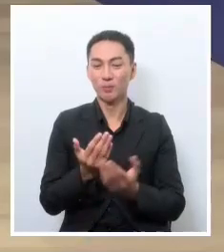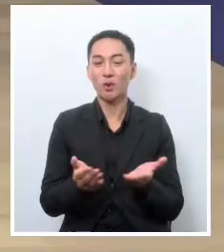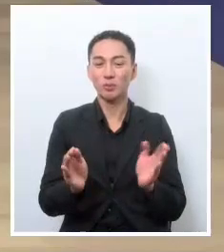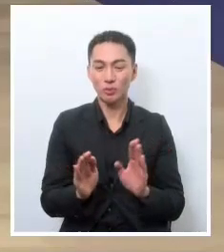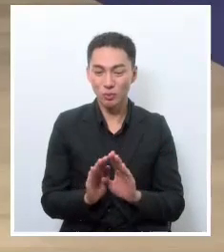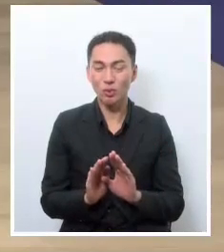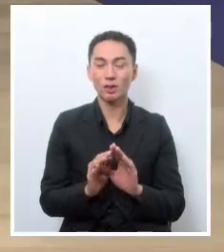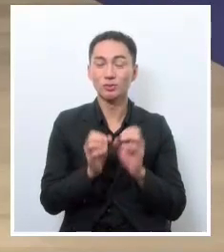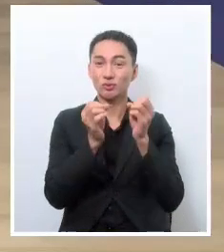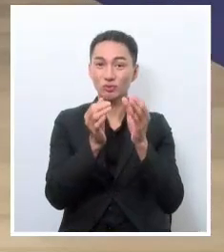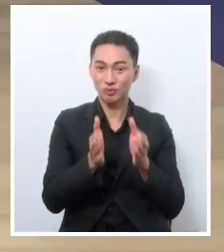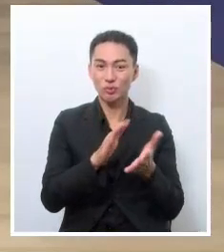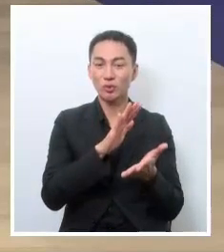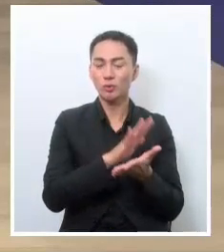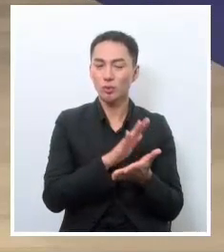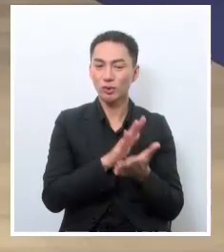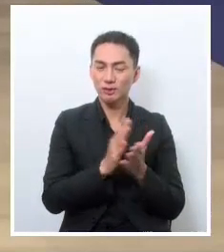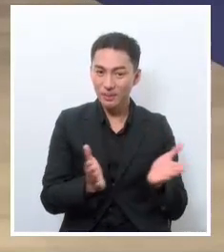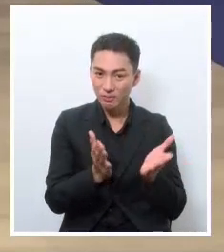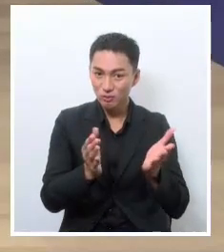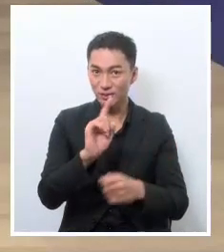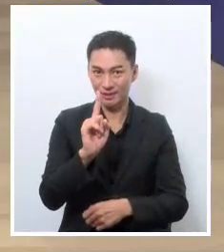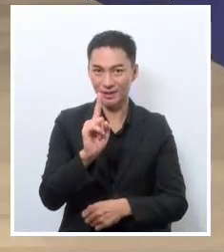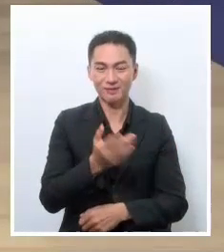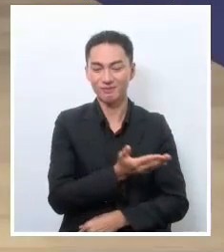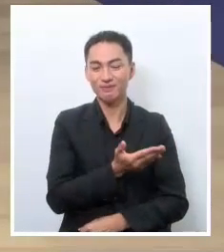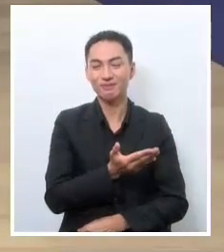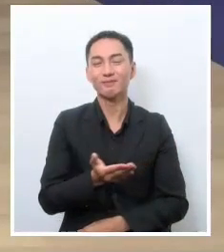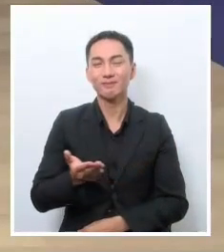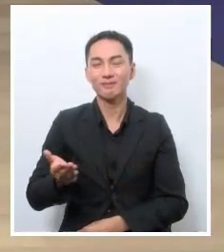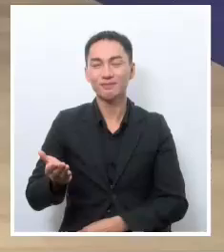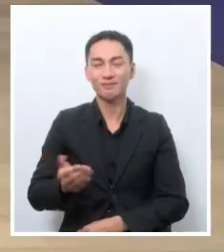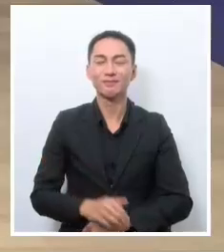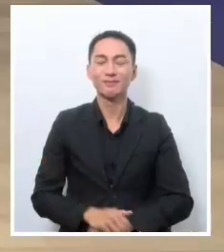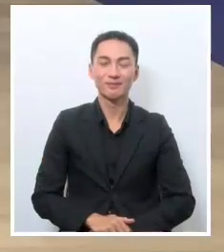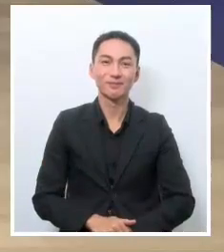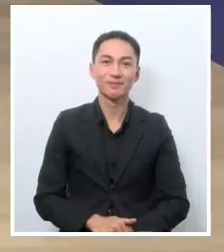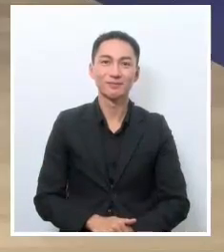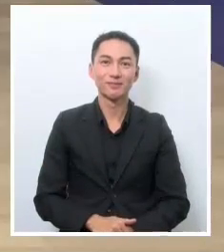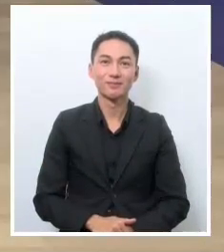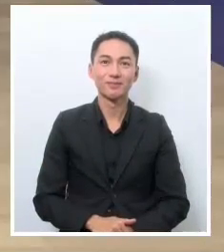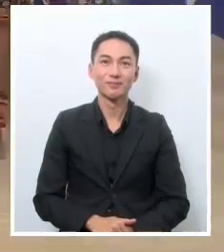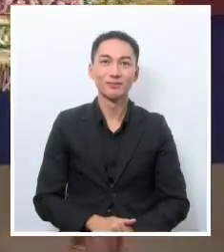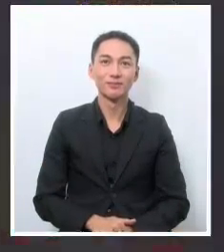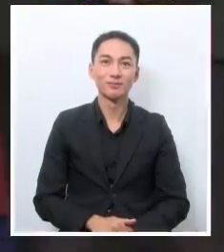ครูรวมถึงโรงเรียนเนี่ยให้การสนับสนุนอย่างไรบ้างกับน้องๆทั้ง 7คนที่ประสบความสำเร็จในครั้งนี้